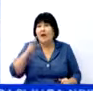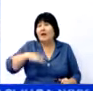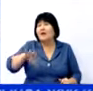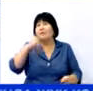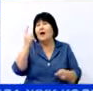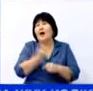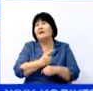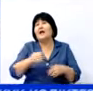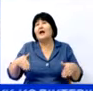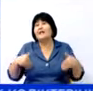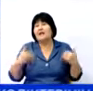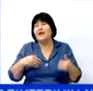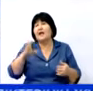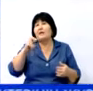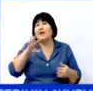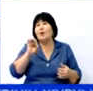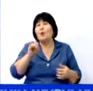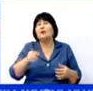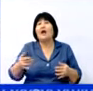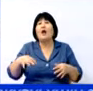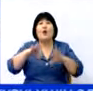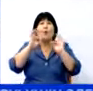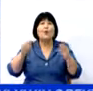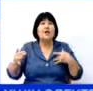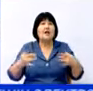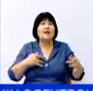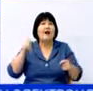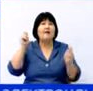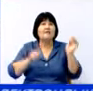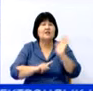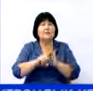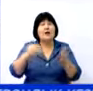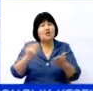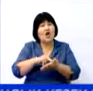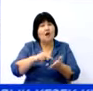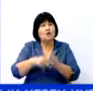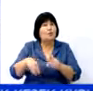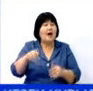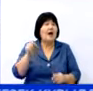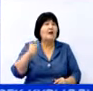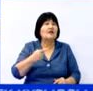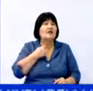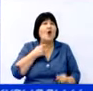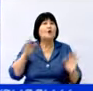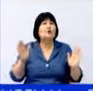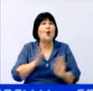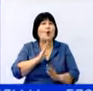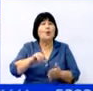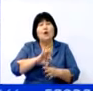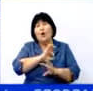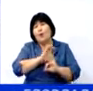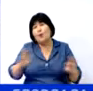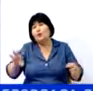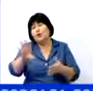Алғаш рет «Сәлем, Елорда» атты өнер фестивалі бастау алмақ. Жаңа жоба аясында аймақтардың алтын дауысты орындаушылар мен озық